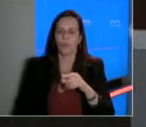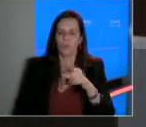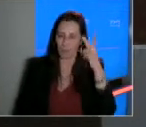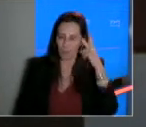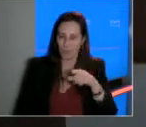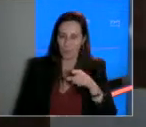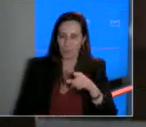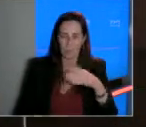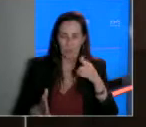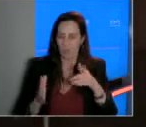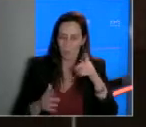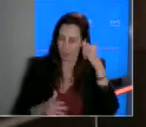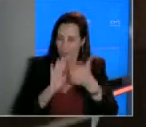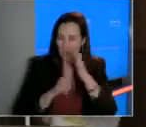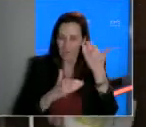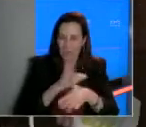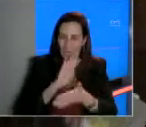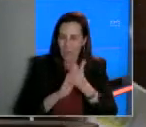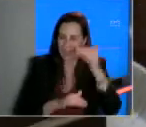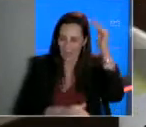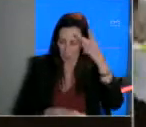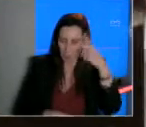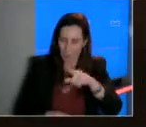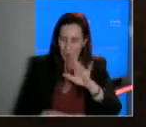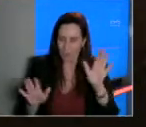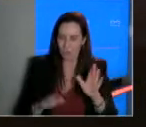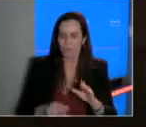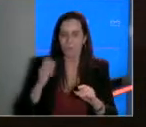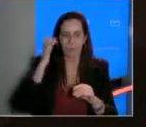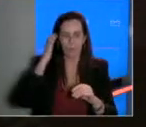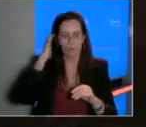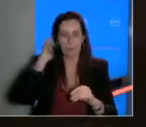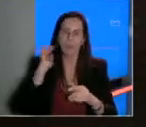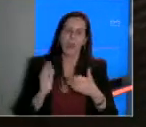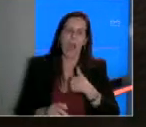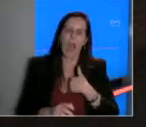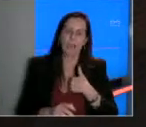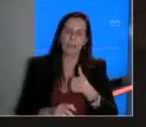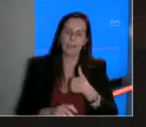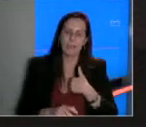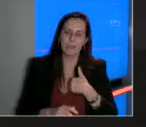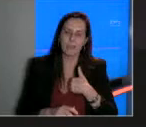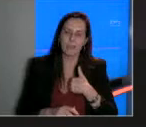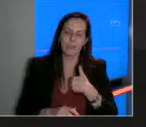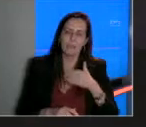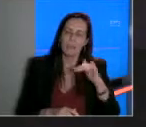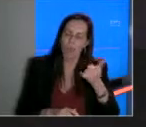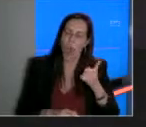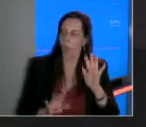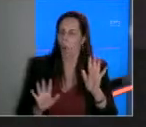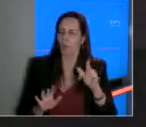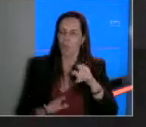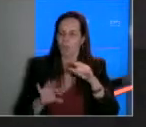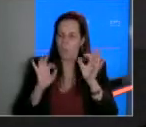שזה שירת הברבור שלו? הוא מבין שנגמר עידן גנץ הערב? תראה, אני פחות דטרמיניסטי ממך. זה נכון שלכאורה